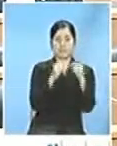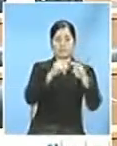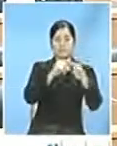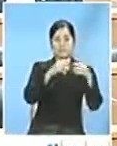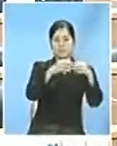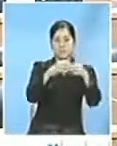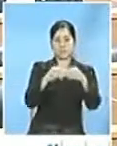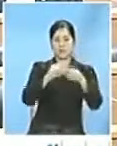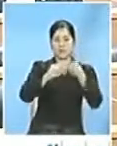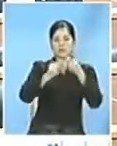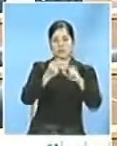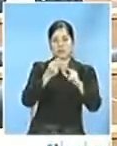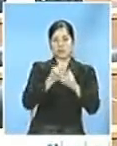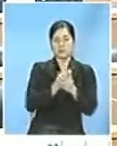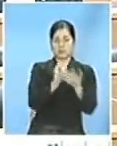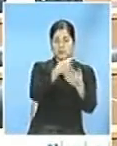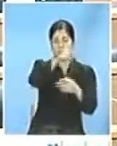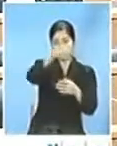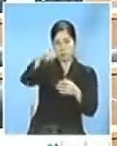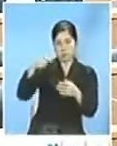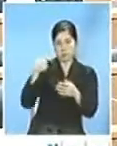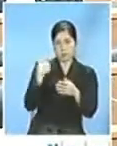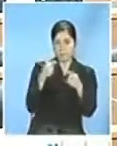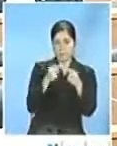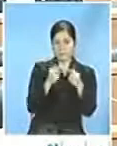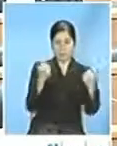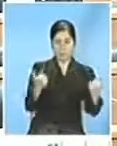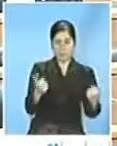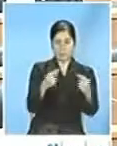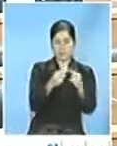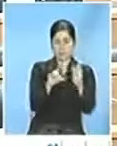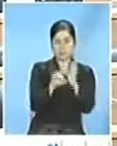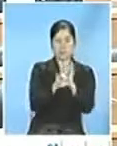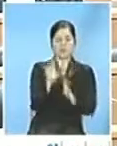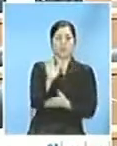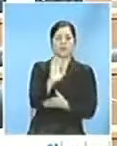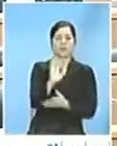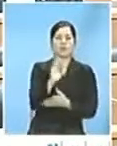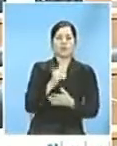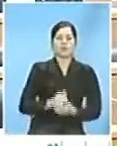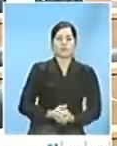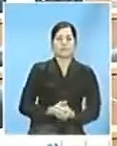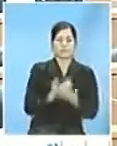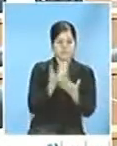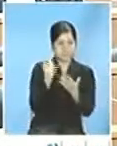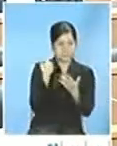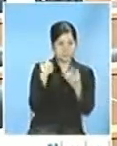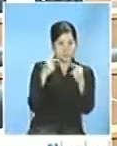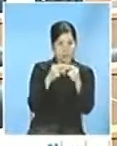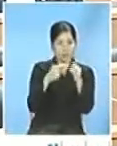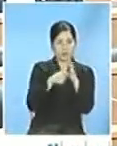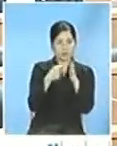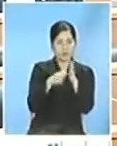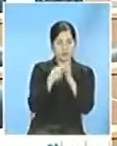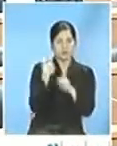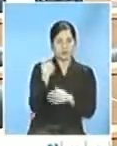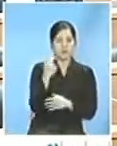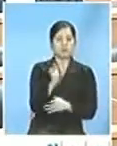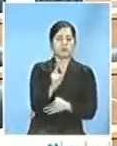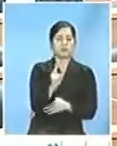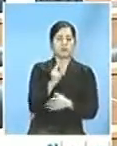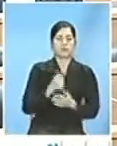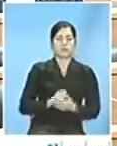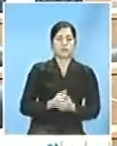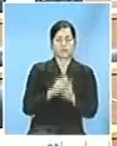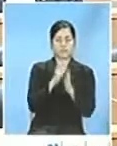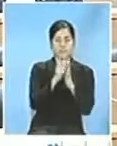ชิกไม่ใช่ครั้งสุดท้ายแน่นอนเรื่องอย่างนี้เกิดขึ้นได้อย่างไรครับเพราะก